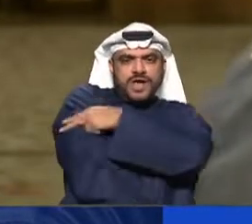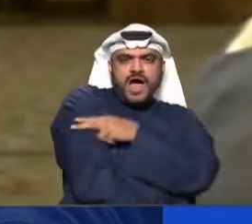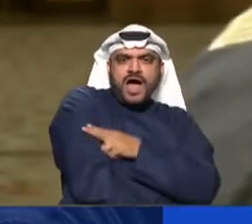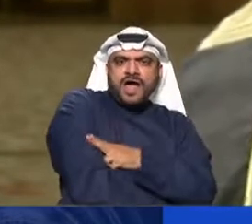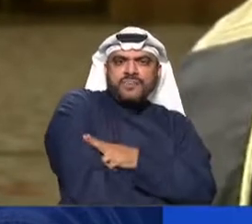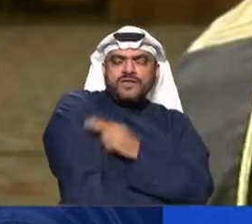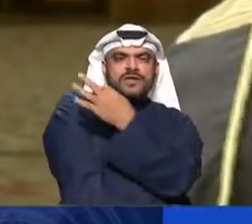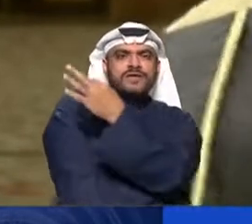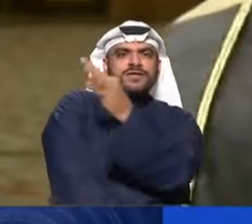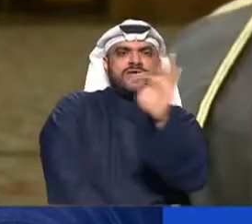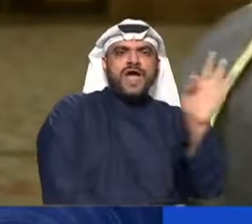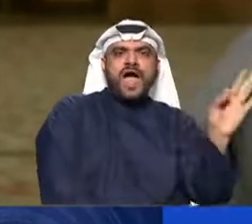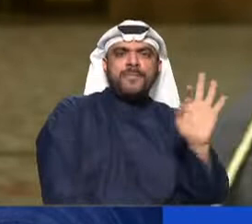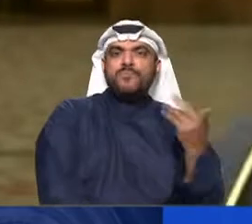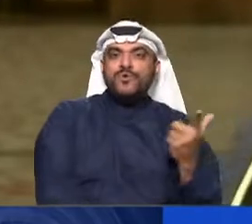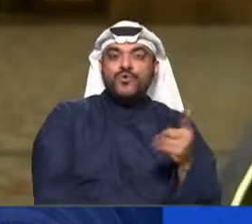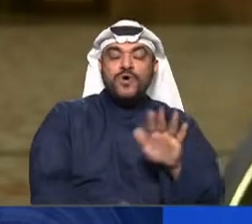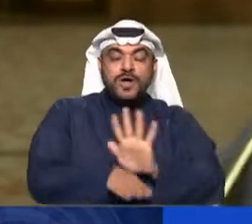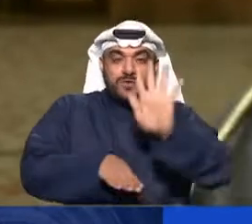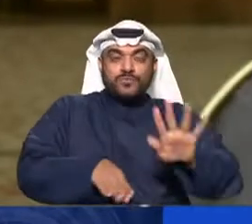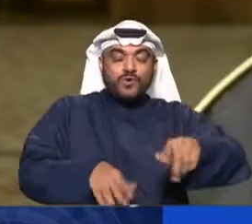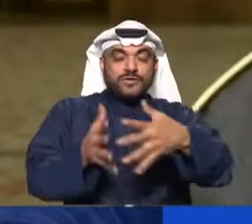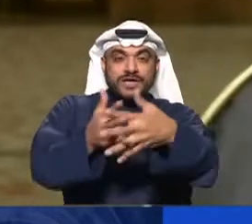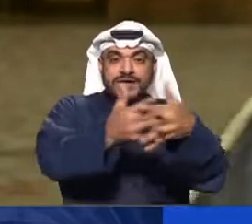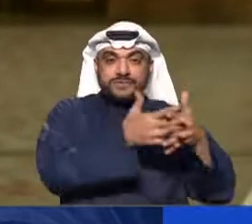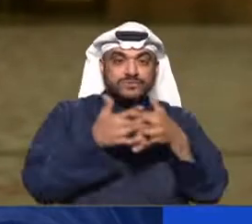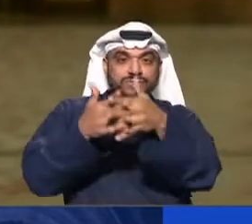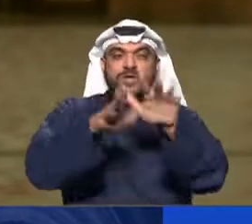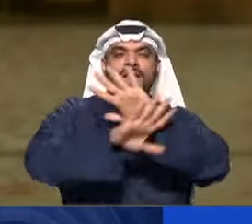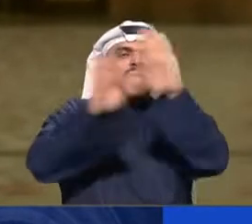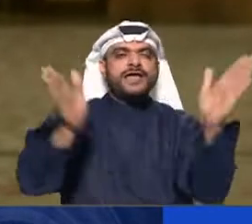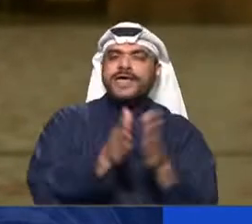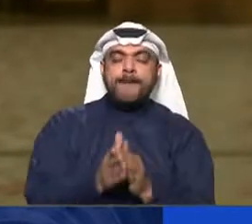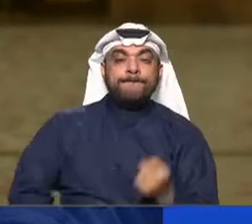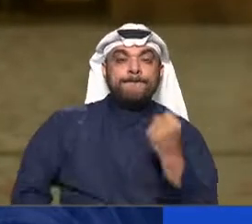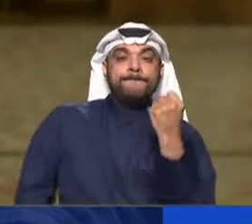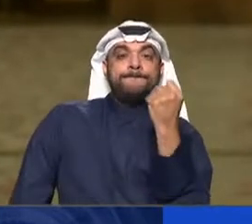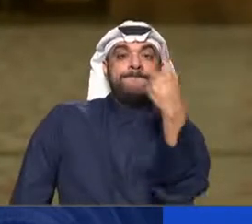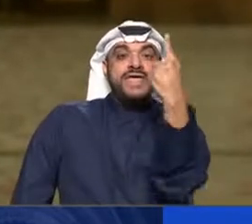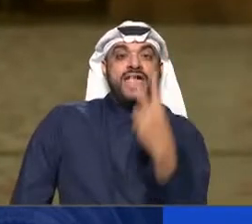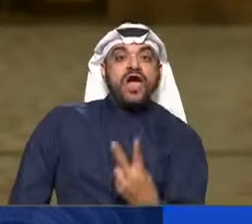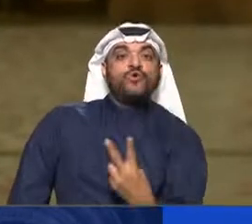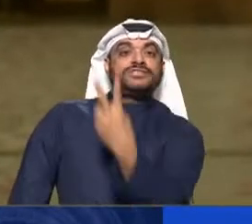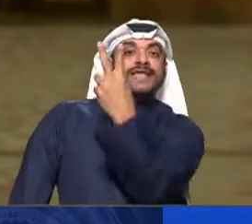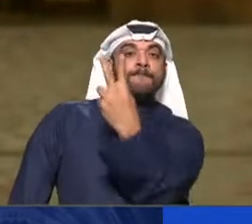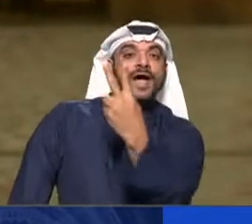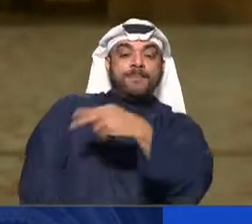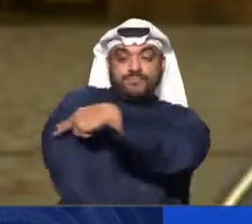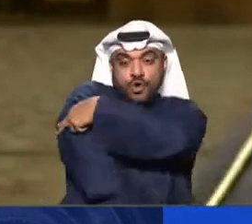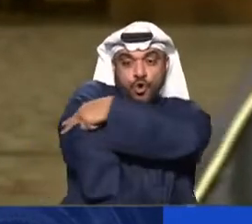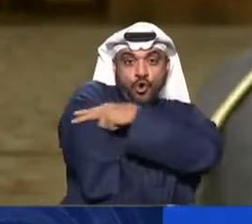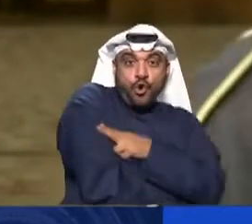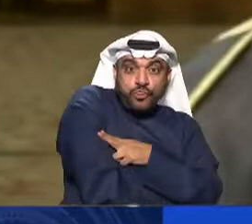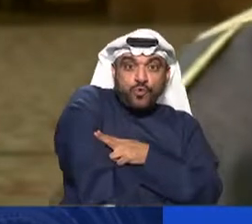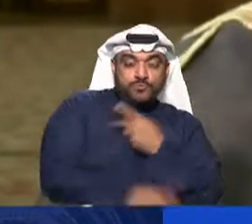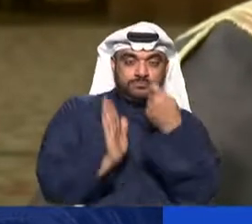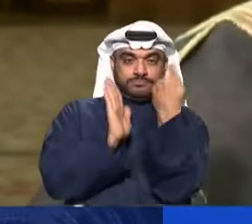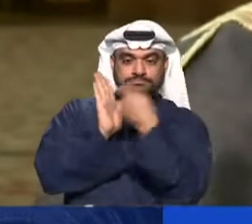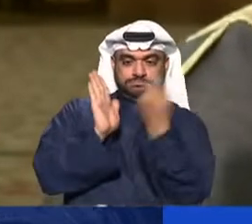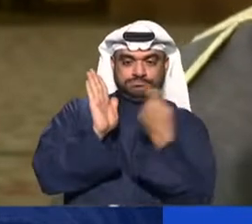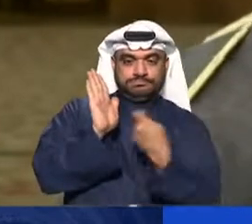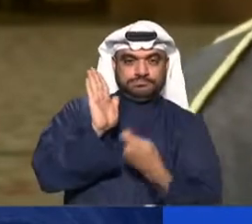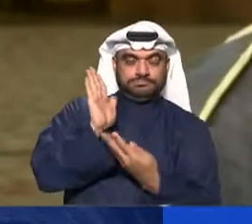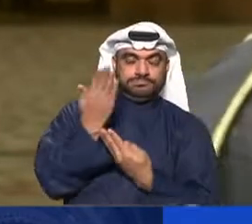الكونغرس الأمريكي. 107 عضو تقدموا برسالة